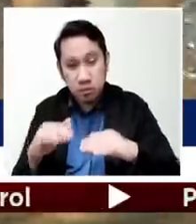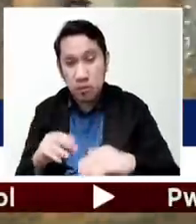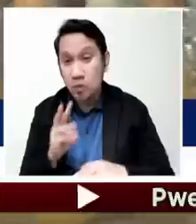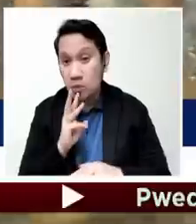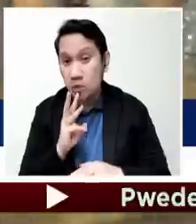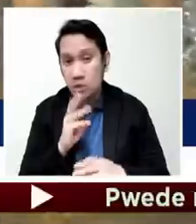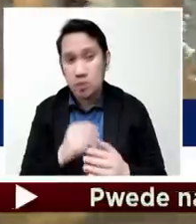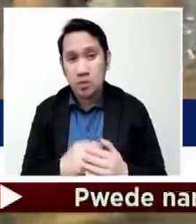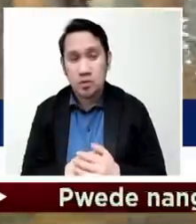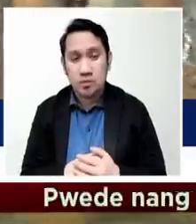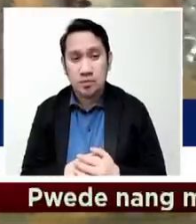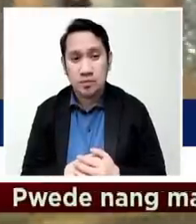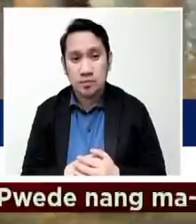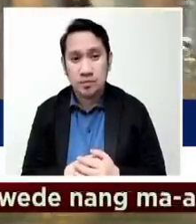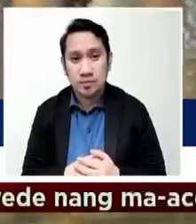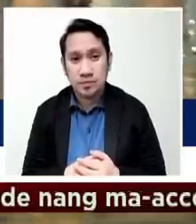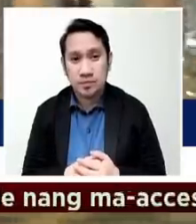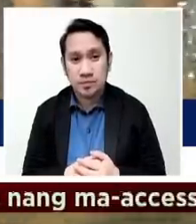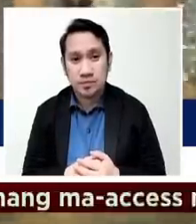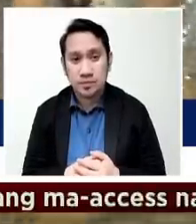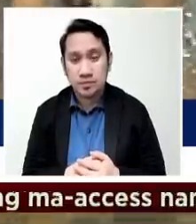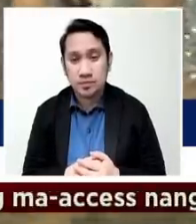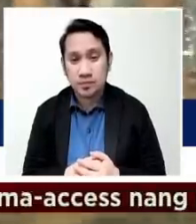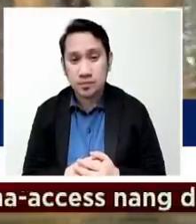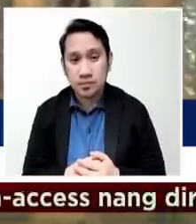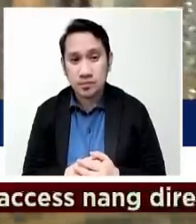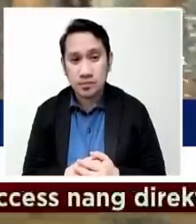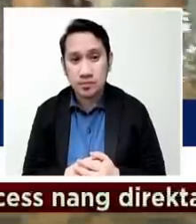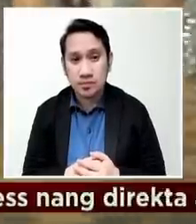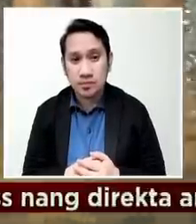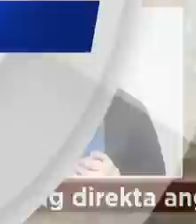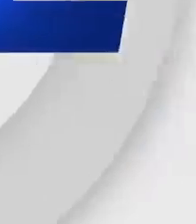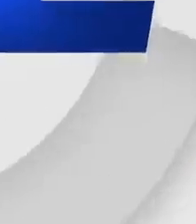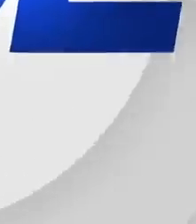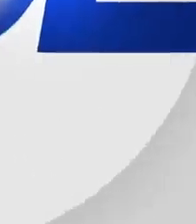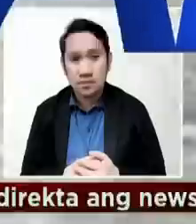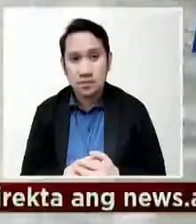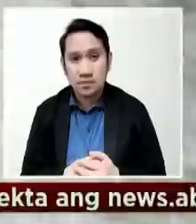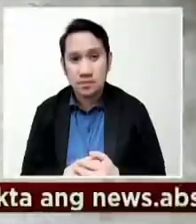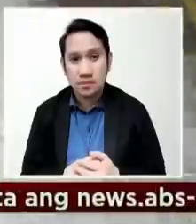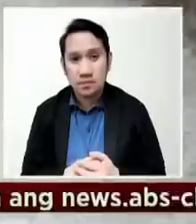mas mababang mga bayan at palabas sa mga ilog.